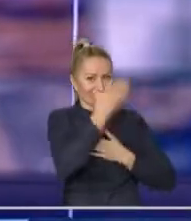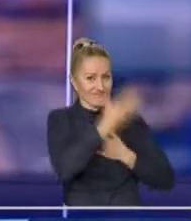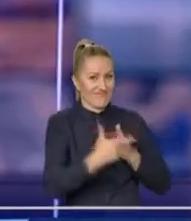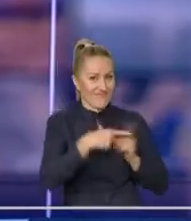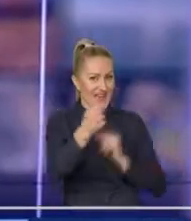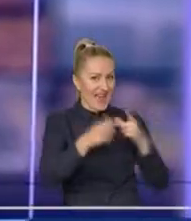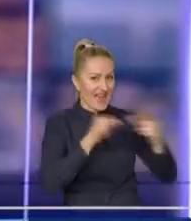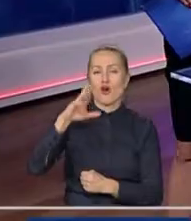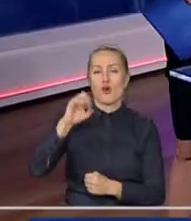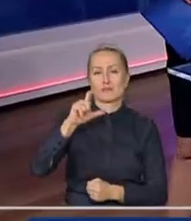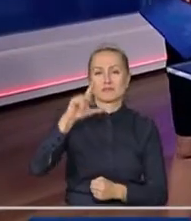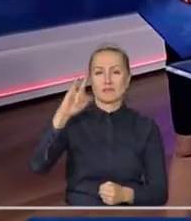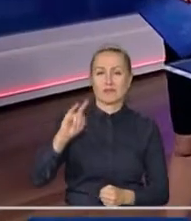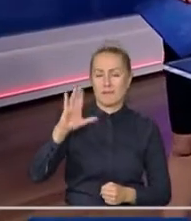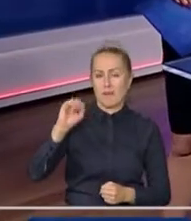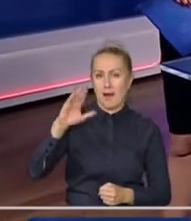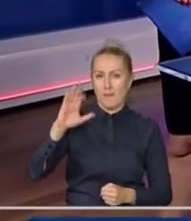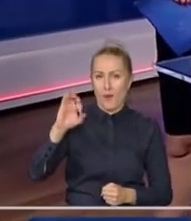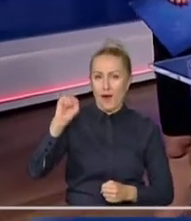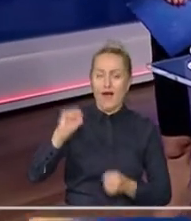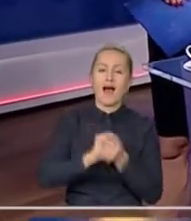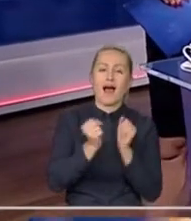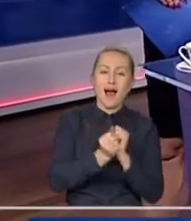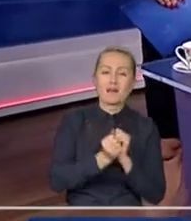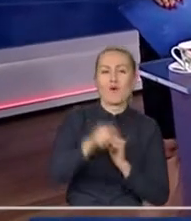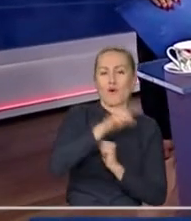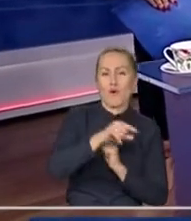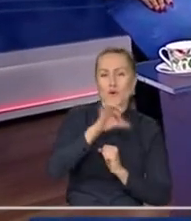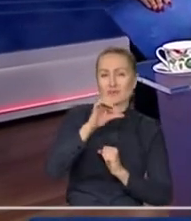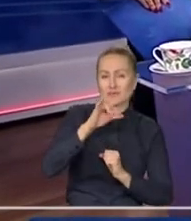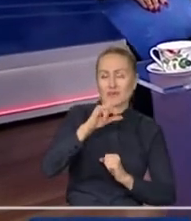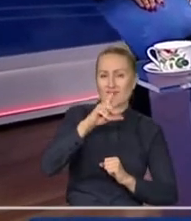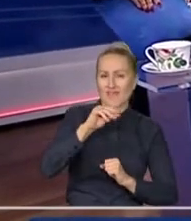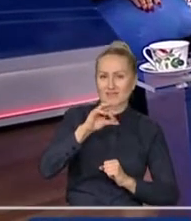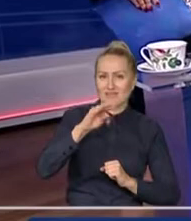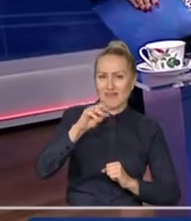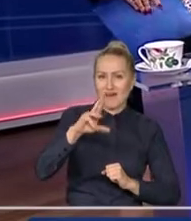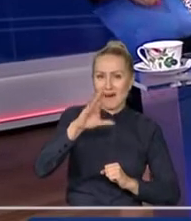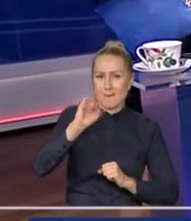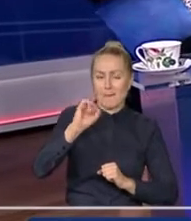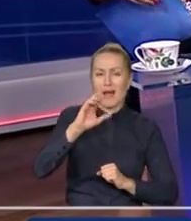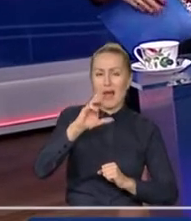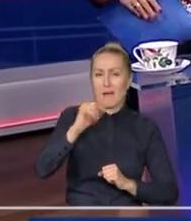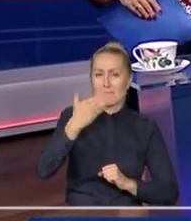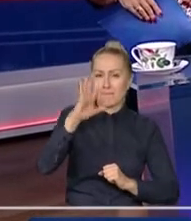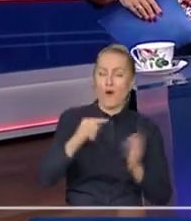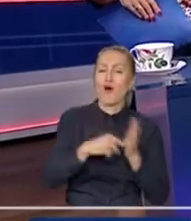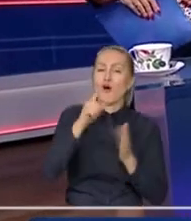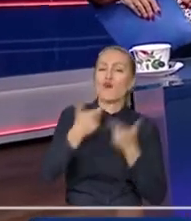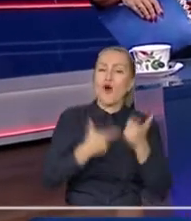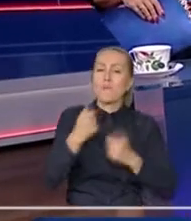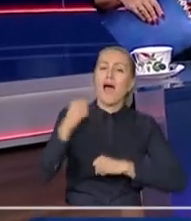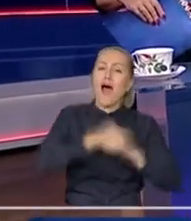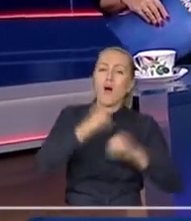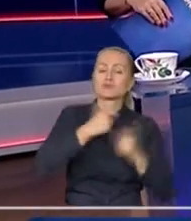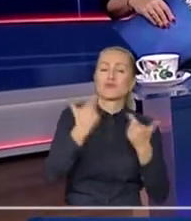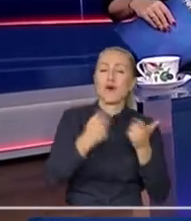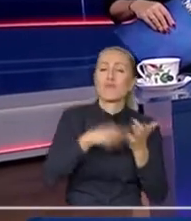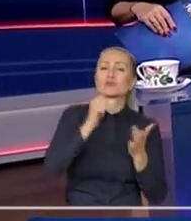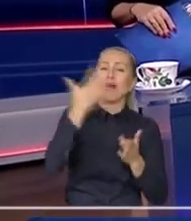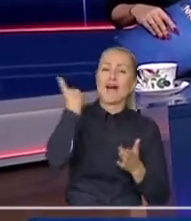się gwiazdy. Rambo. Sylwester Stallone przekazał na aukcję prawie 500 przedmiotów, które razem z nim zagrały w